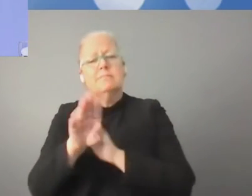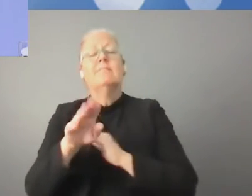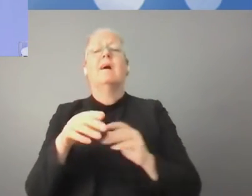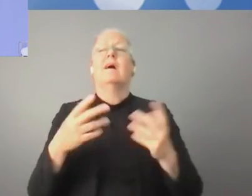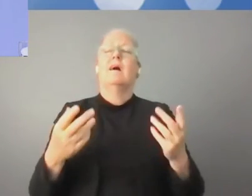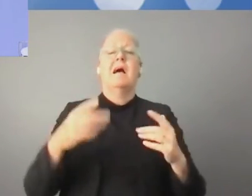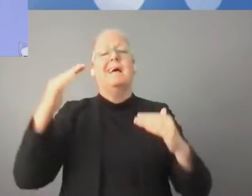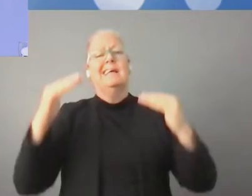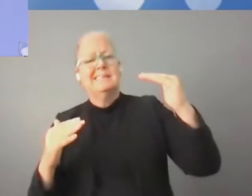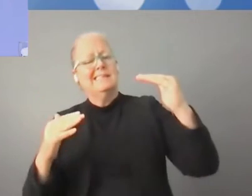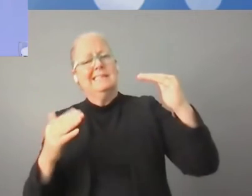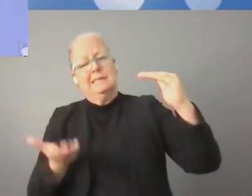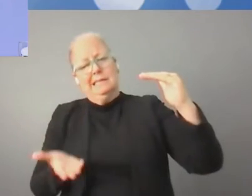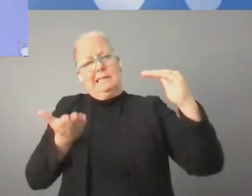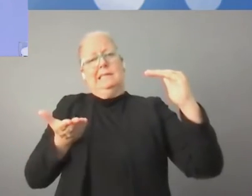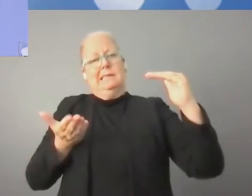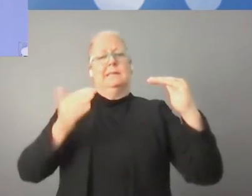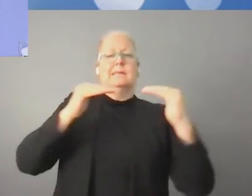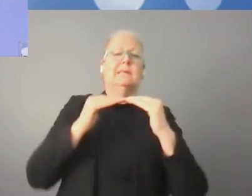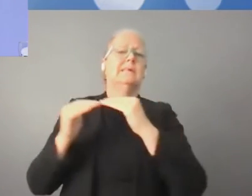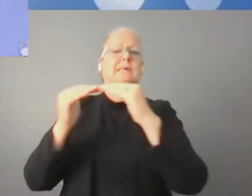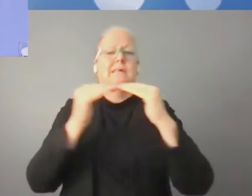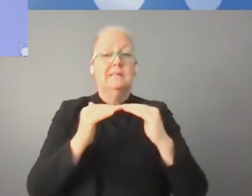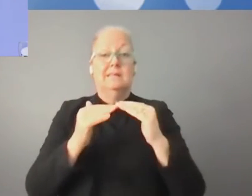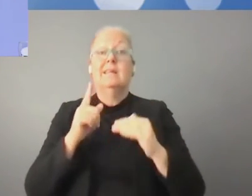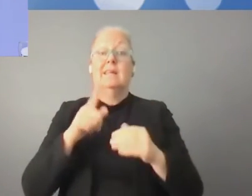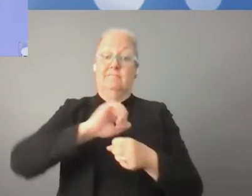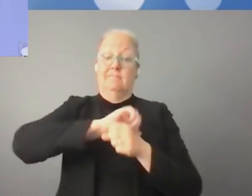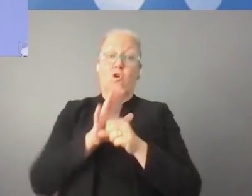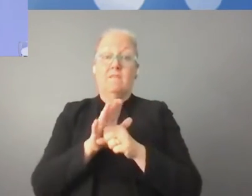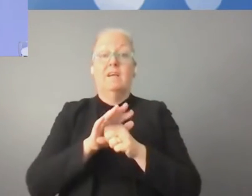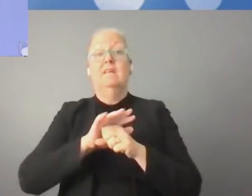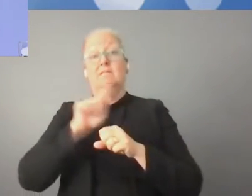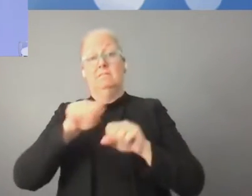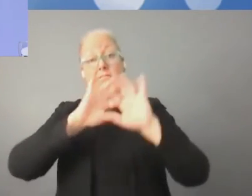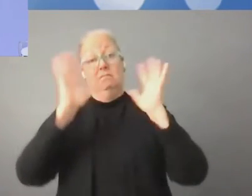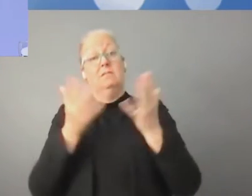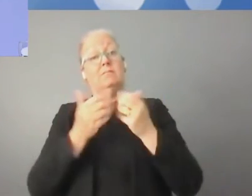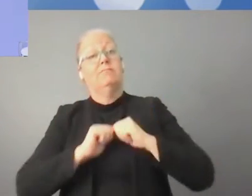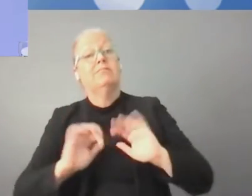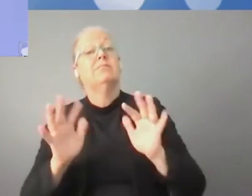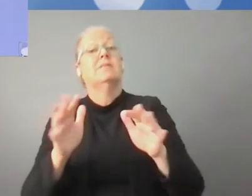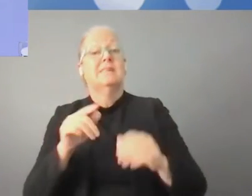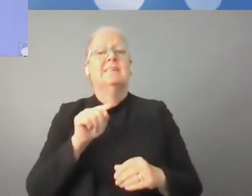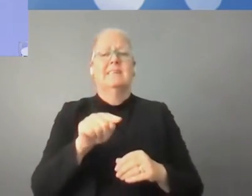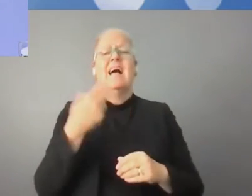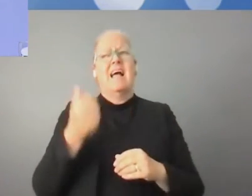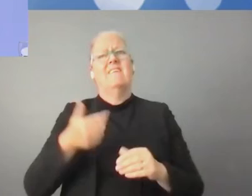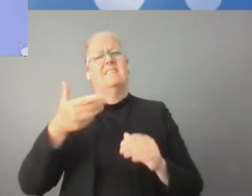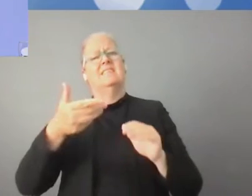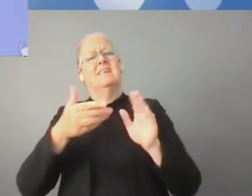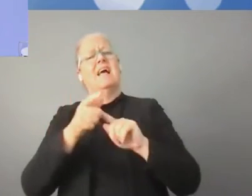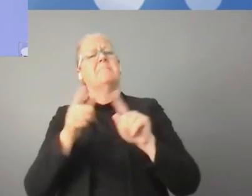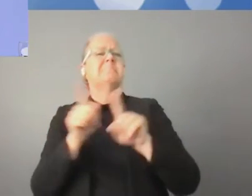инструменты обеспечивали благосостояние всех людей в мире, чтобы